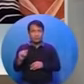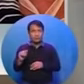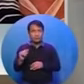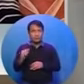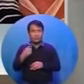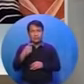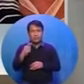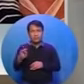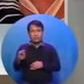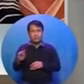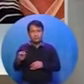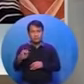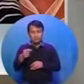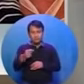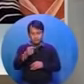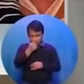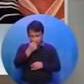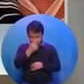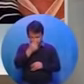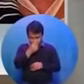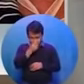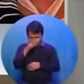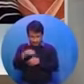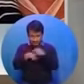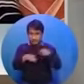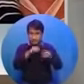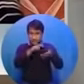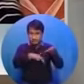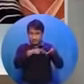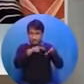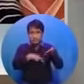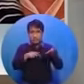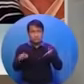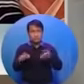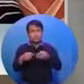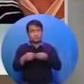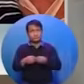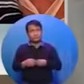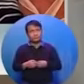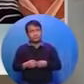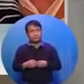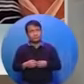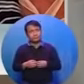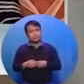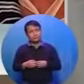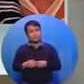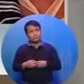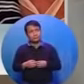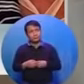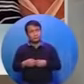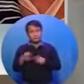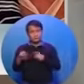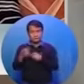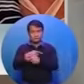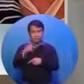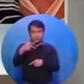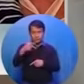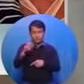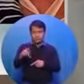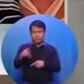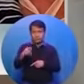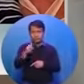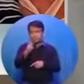Angelica, ito na po, babasahin ko na po yung result. Ito po, okay, galing po sa PNP